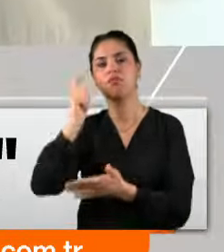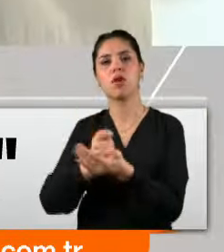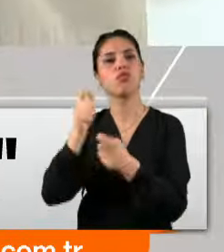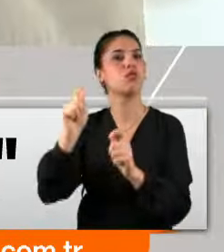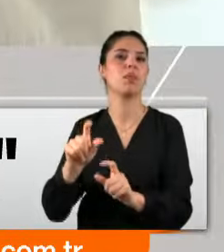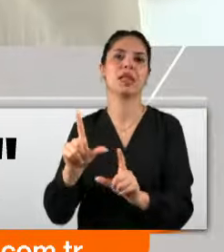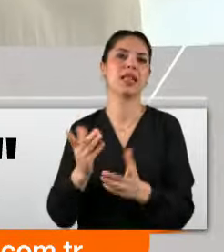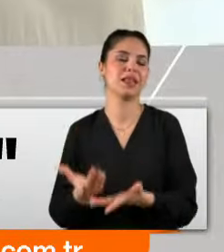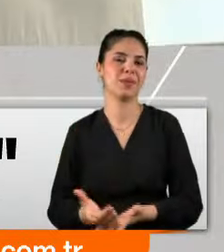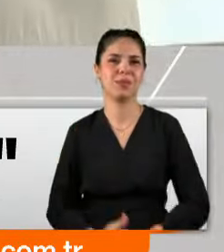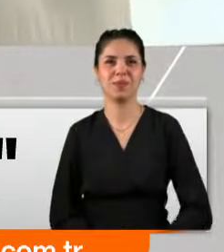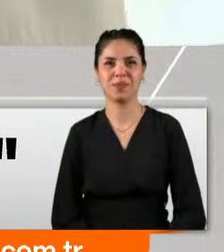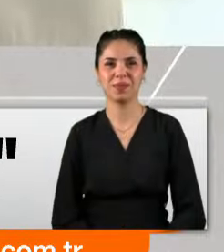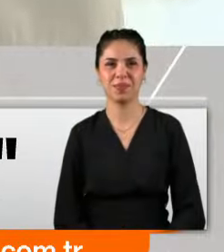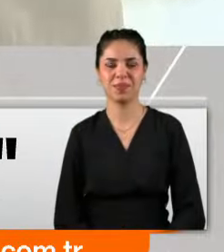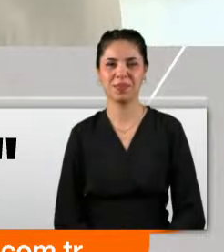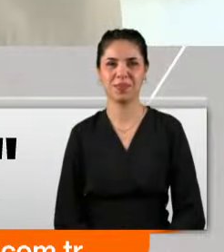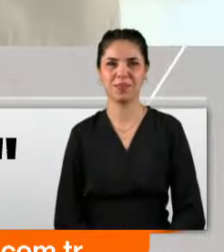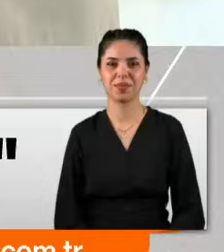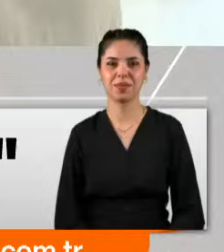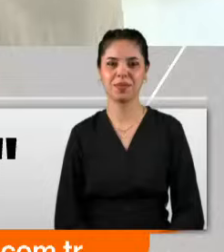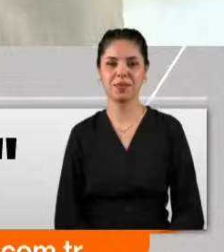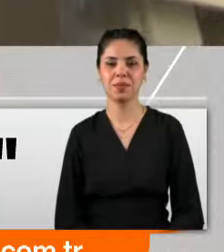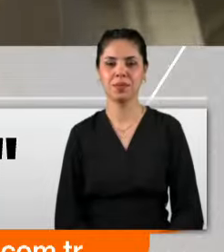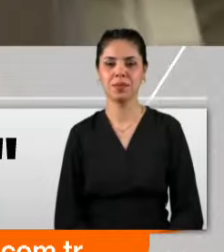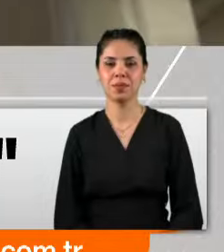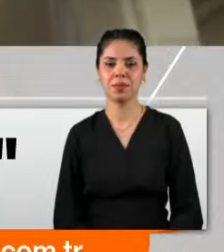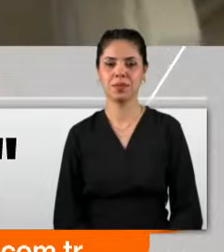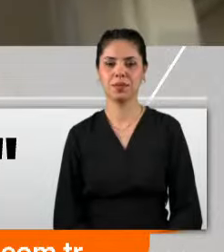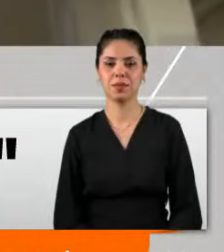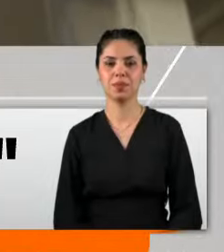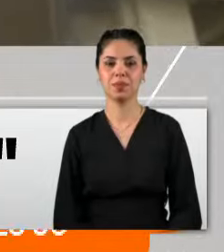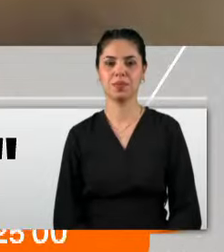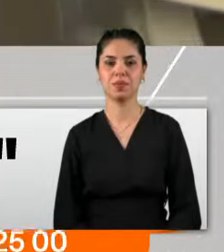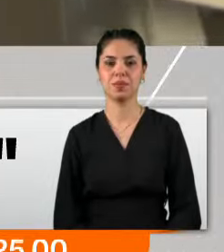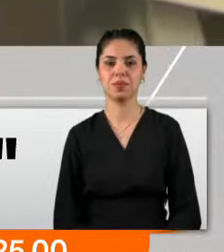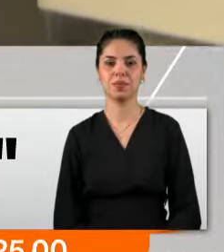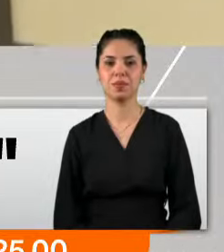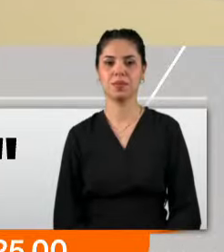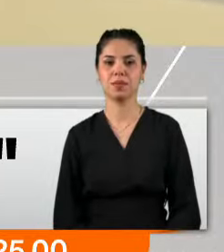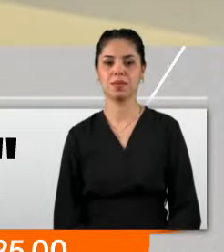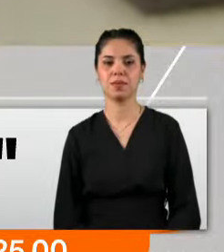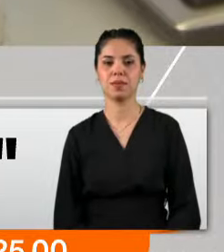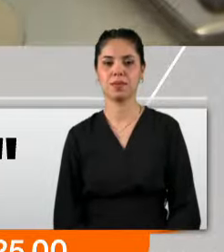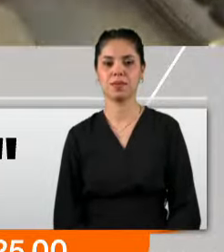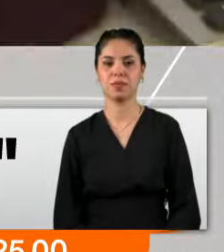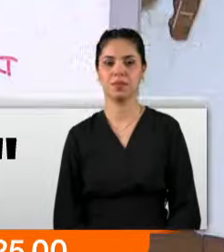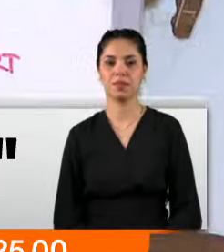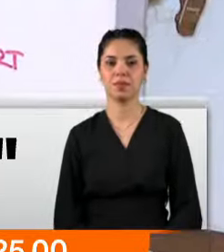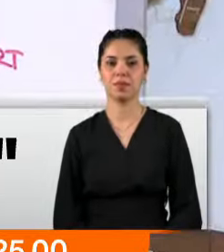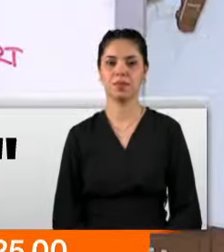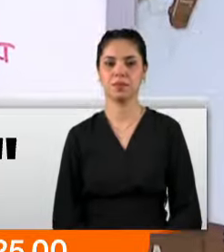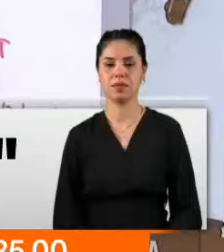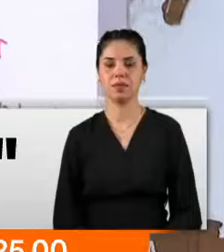yapması. Promosyonları sadece parasal rakamlara bakarak değiştirmeyin. Tabii ki daha yüksek parayı tercih edebilirler